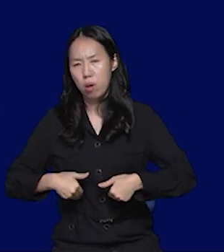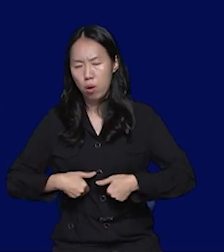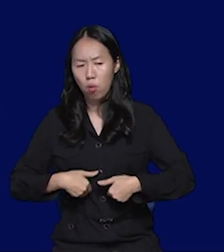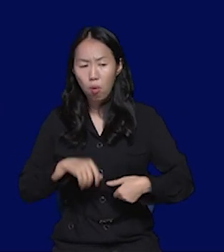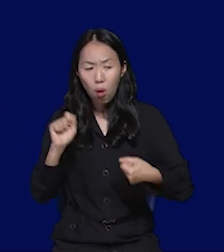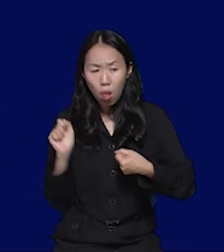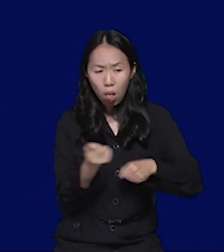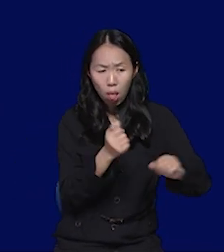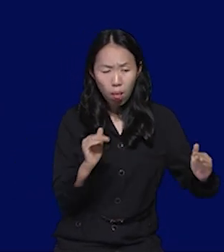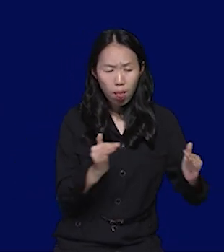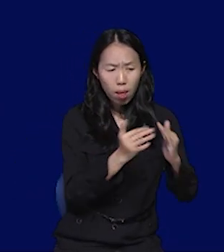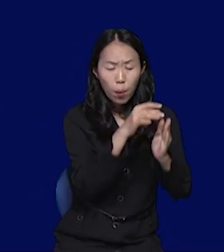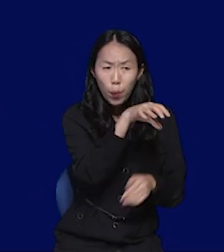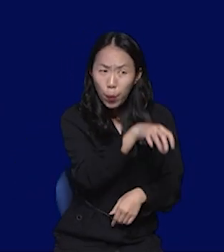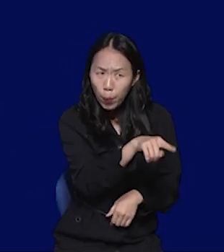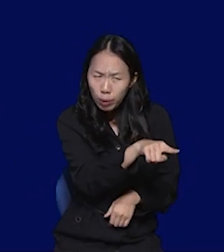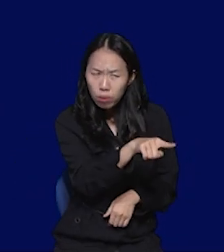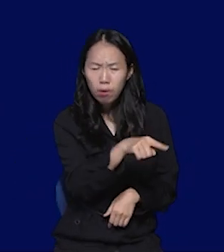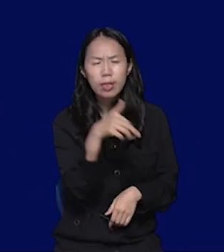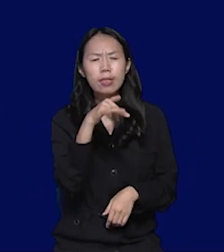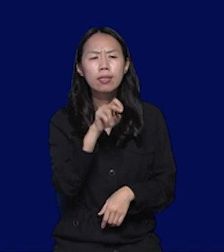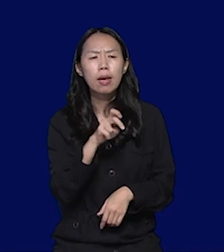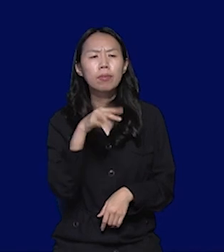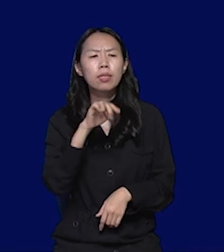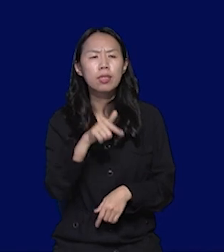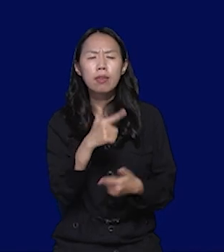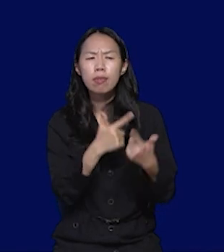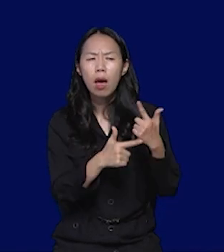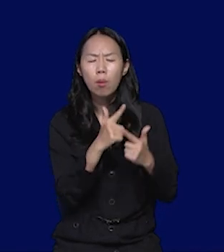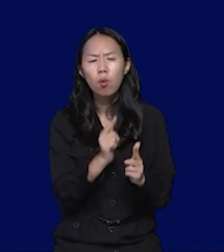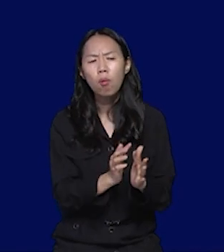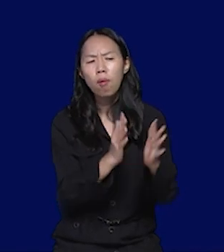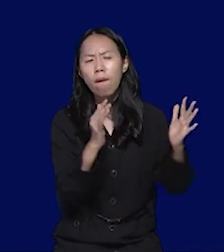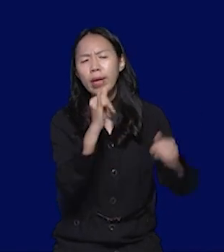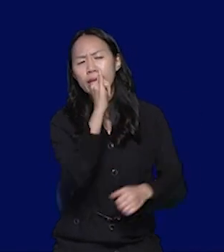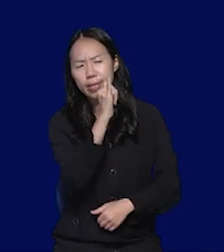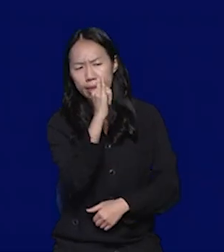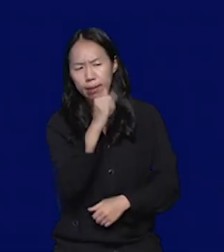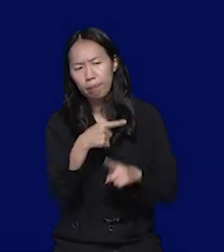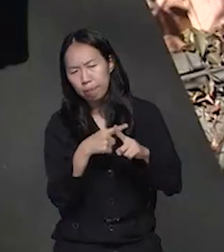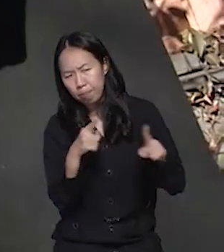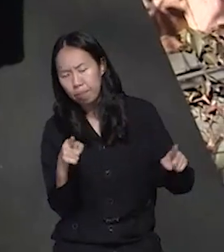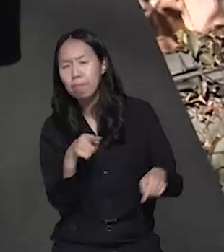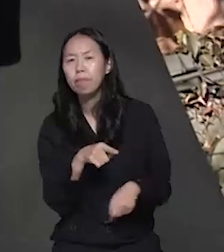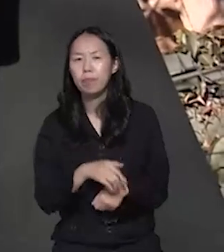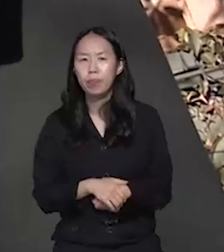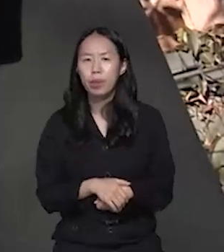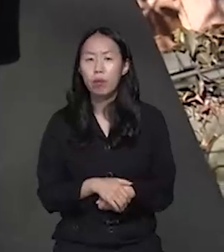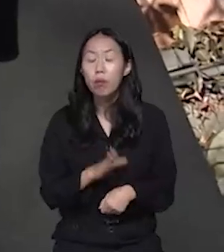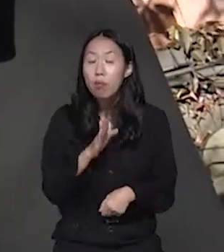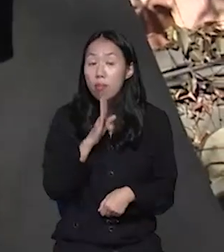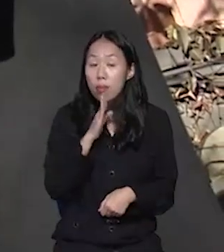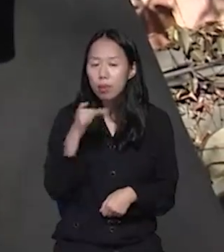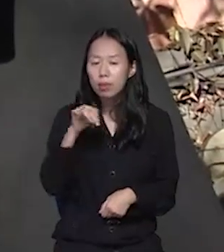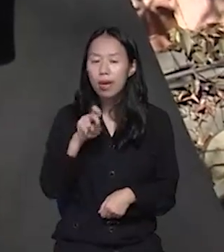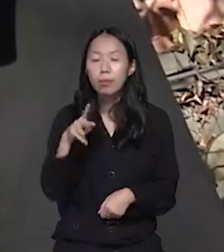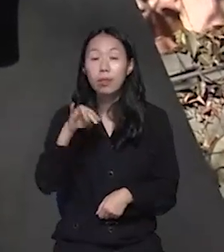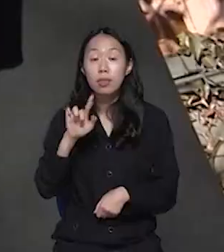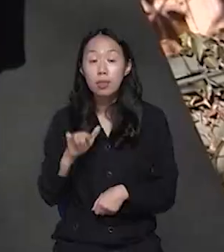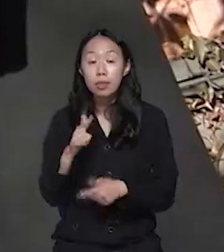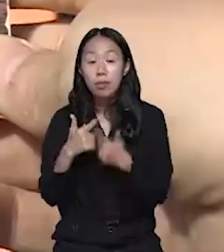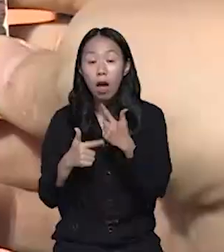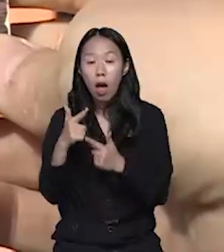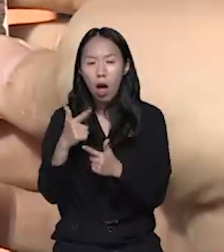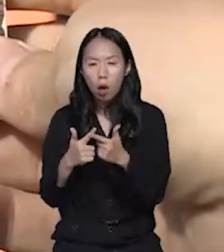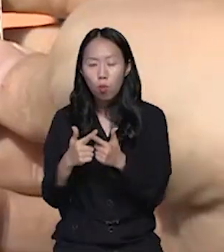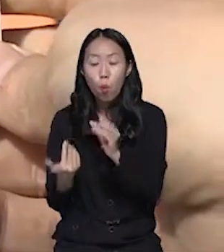골프장 발이 예정된 부지에도 참나무가 자생할 가능성이 있다고 주장했습니다 실제로 참식나무 자생지와